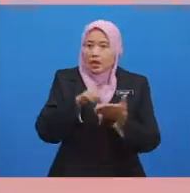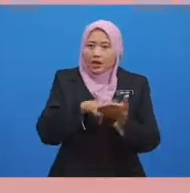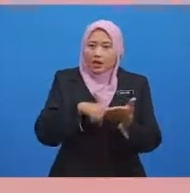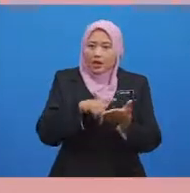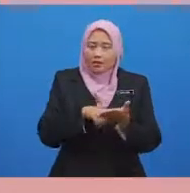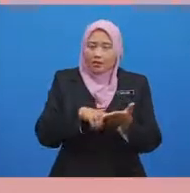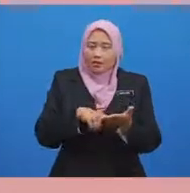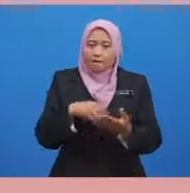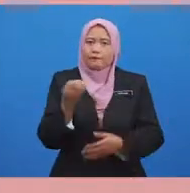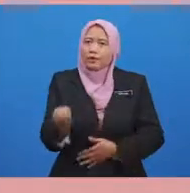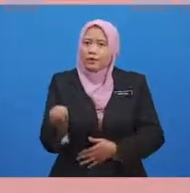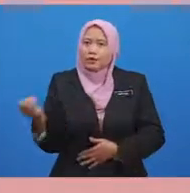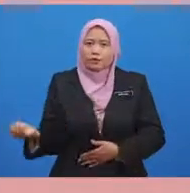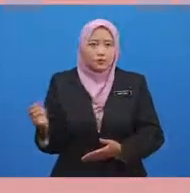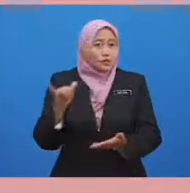Apakah objek ini?